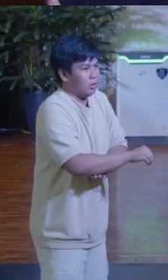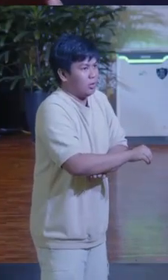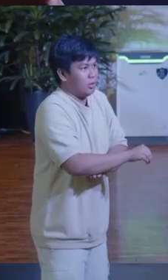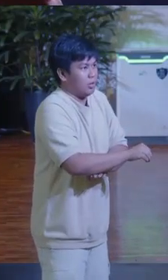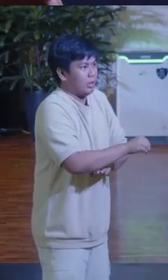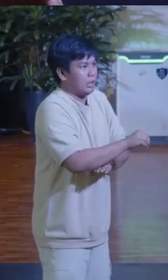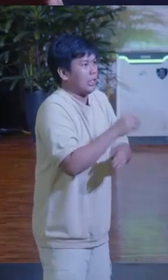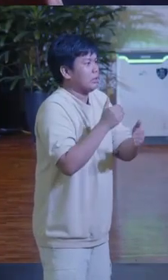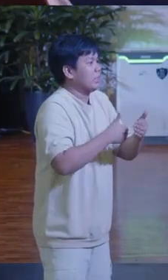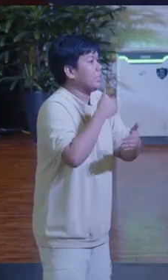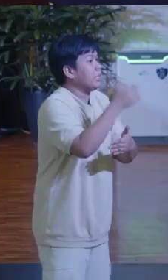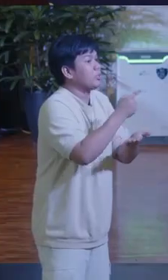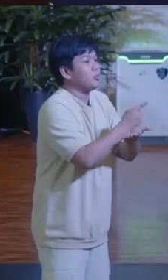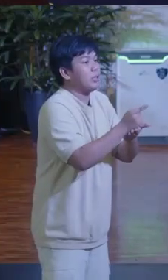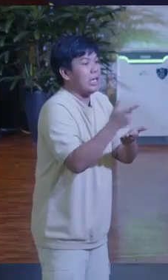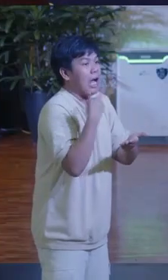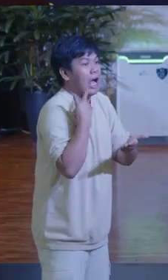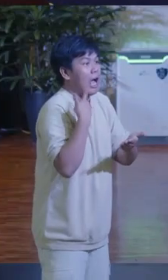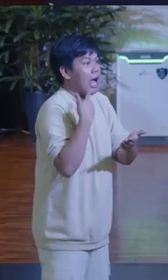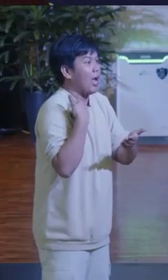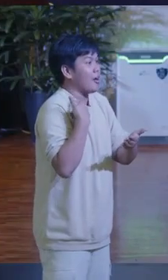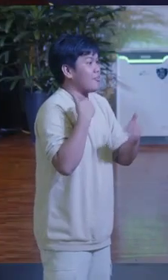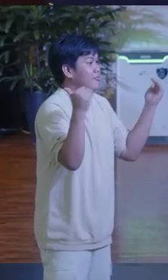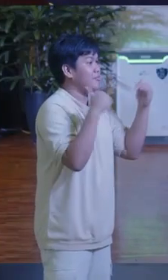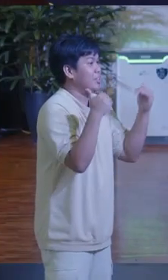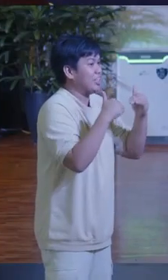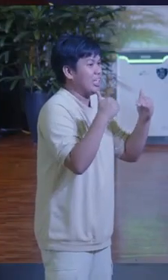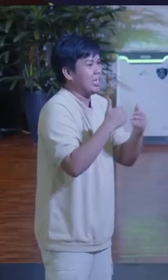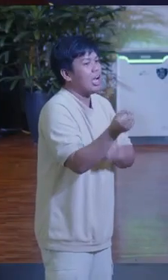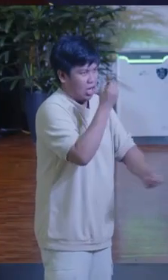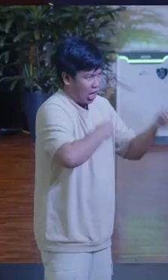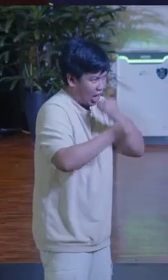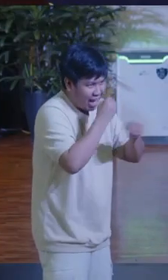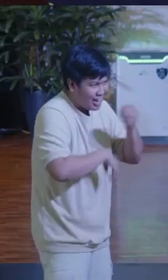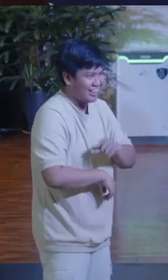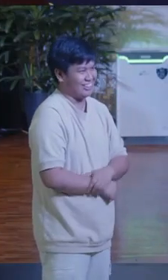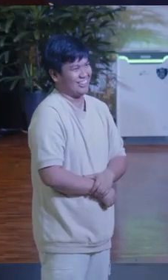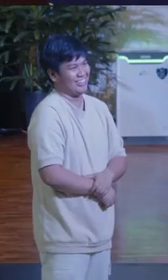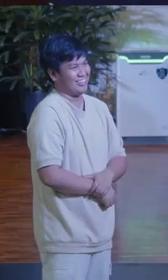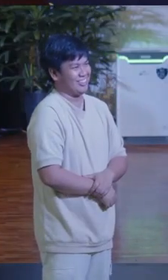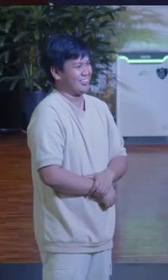may mga madaling gumawa ng man-made rules eh.